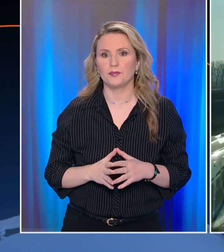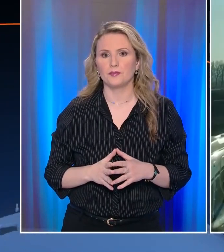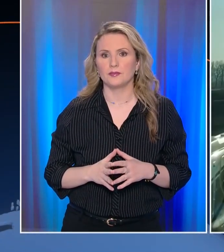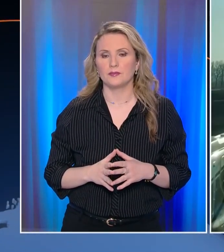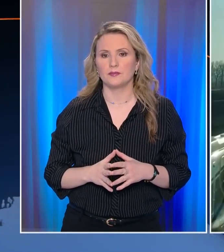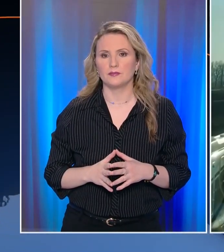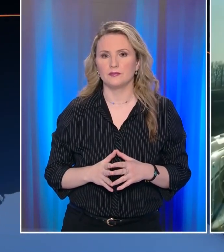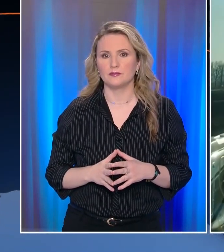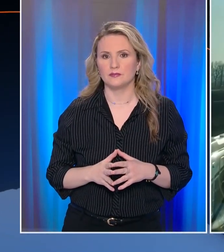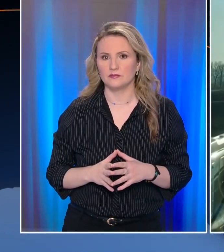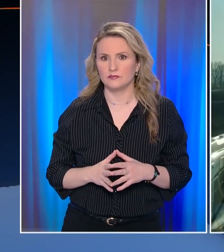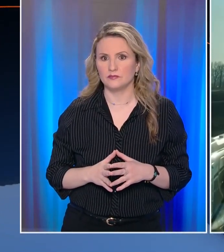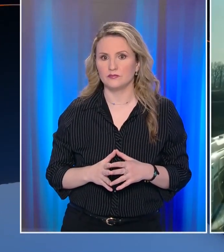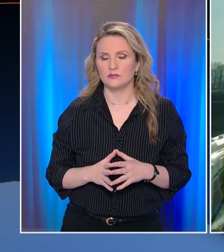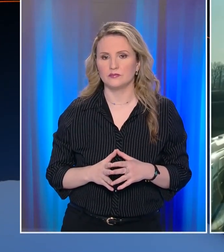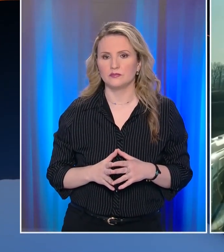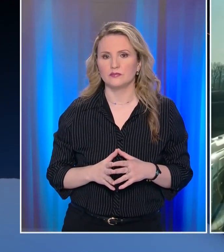Υπότιτλοι AUTHORWAVE